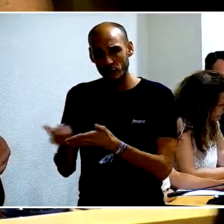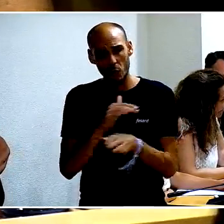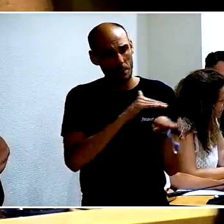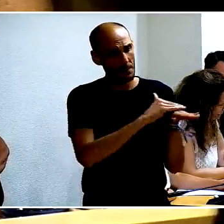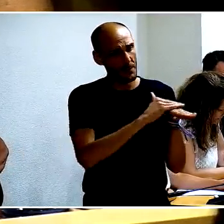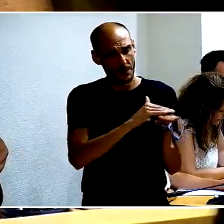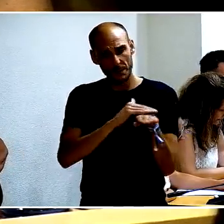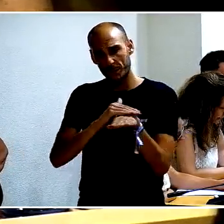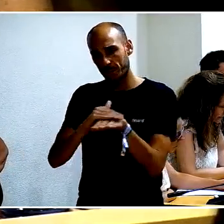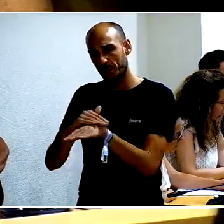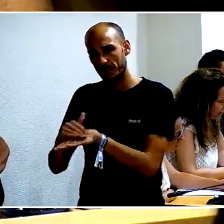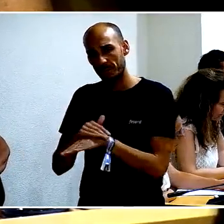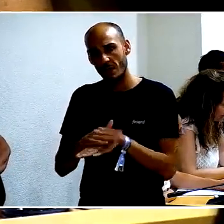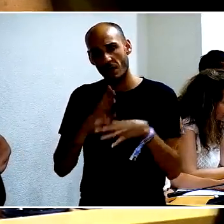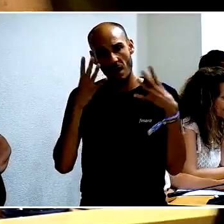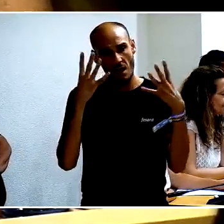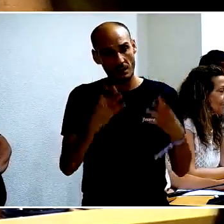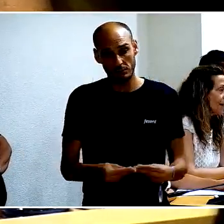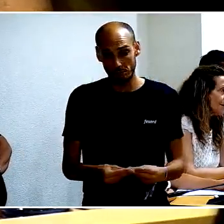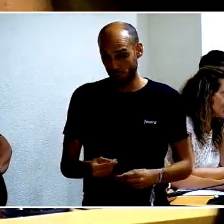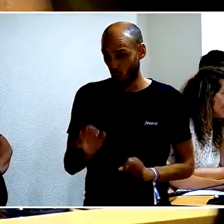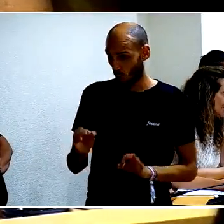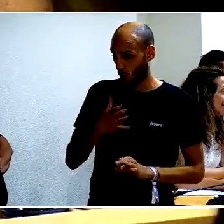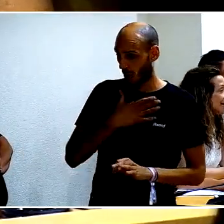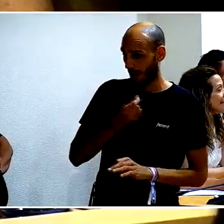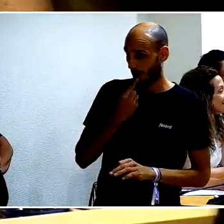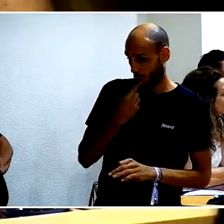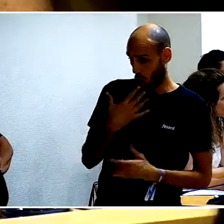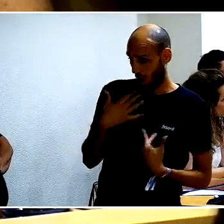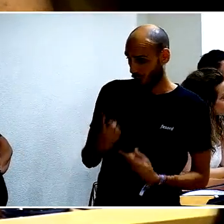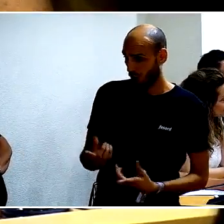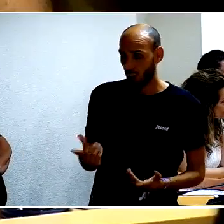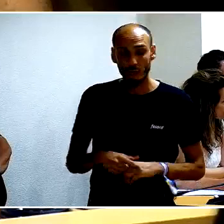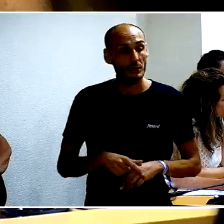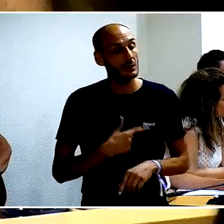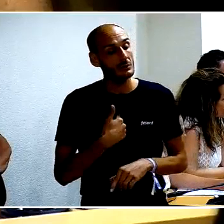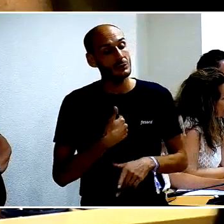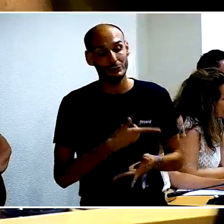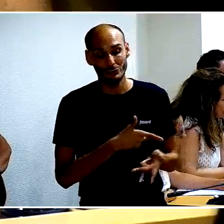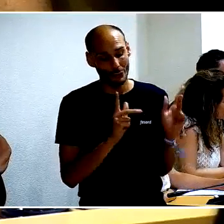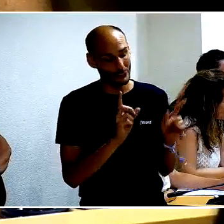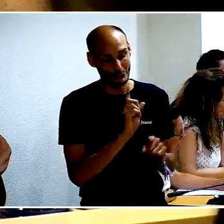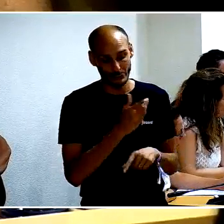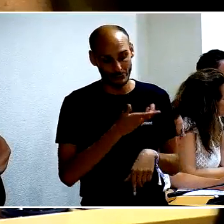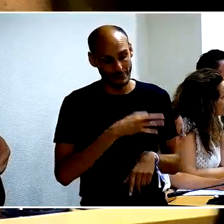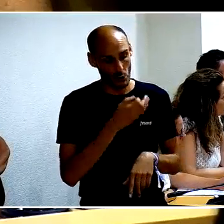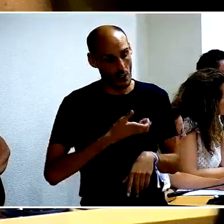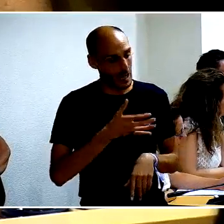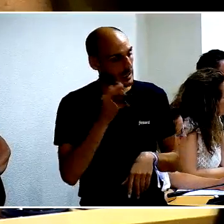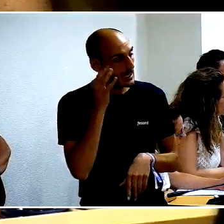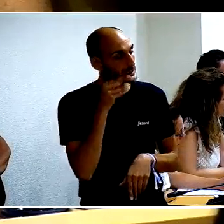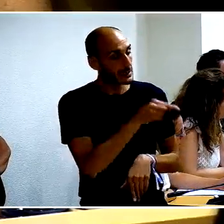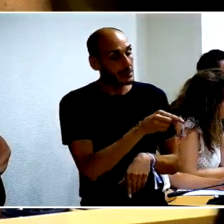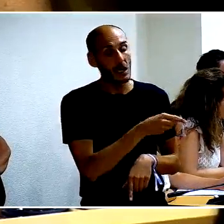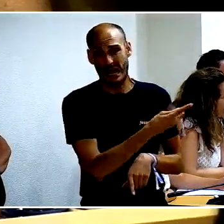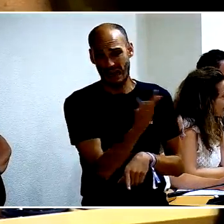dir en el seu dia. Si és el que he dit, anem a veure. I no li vaig a consentir, senyora alcaldessa, en tot el meu respecte, ni a vostè ni